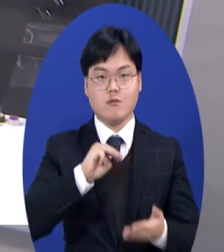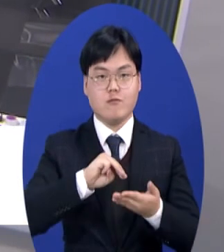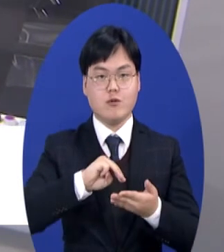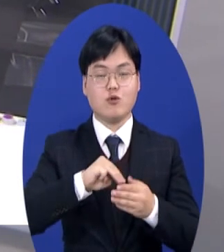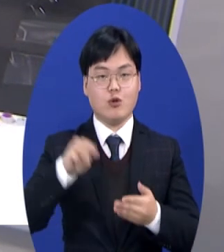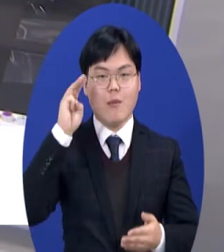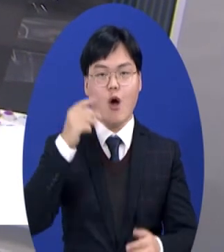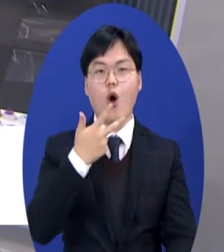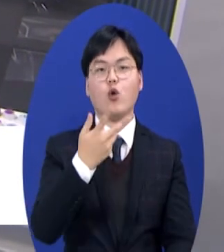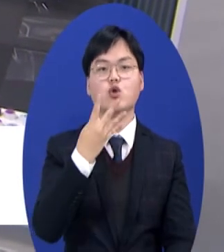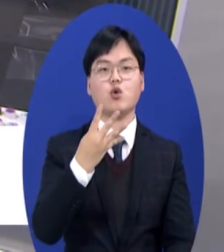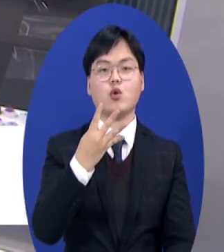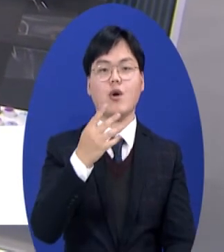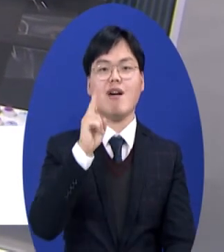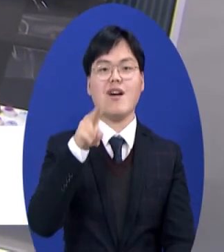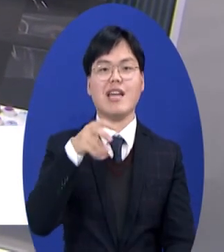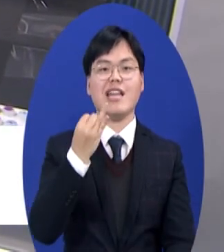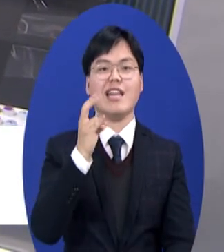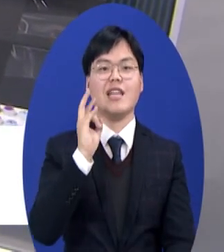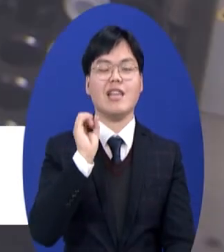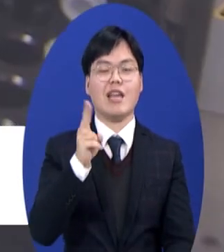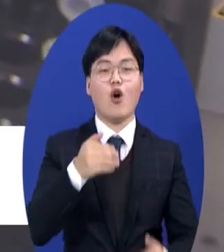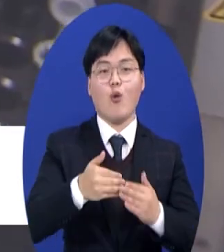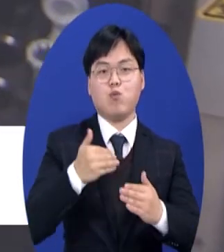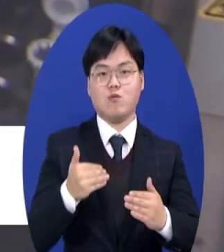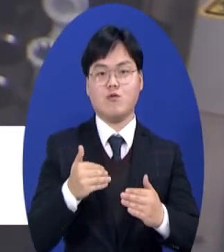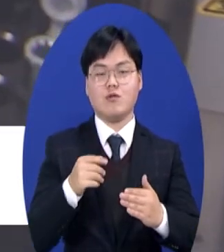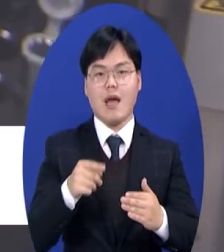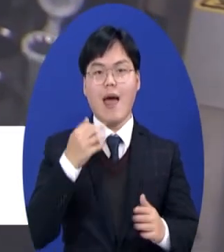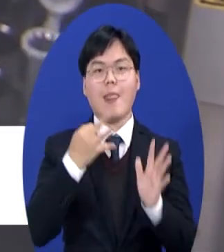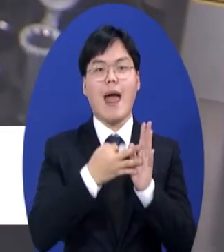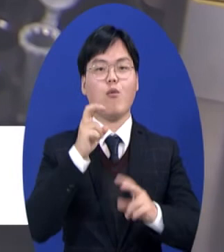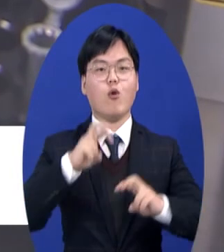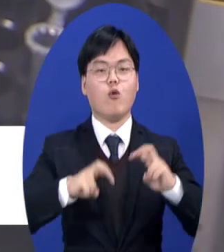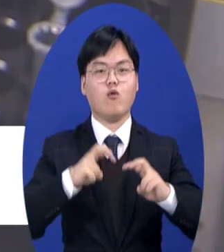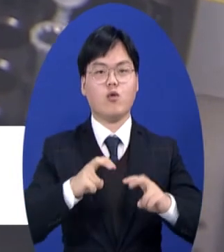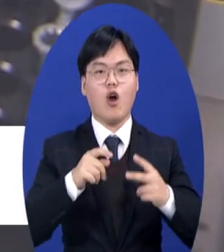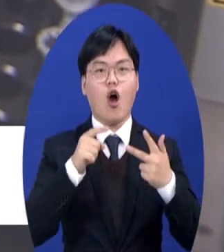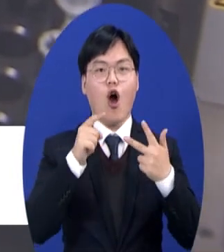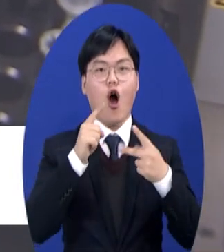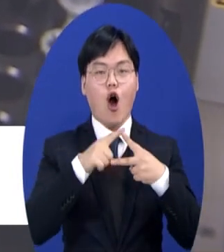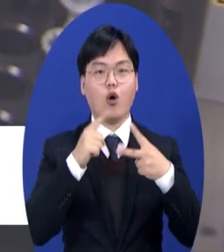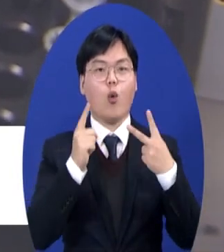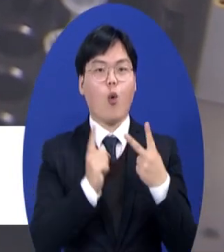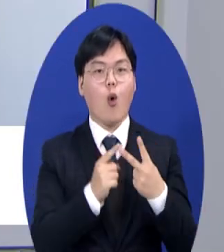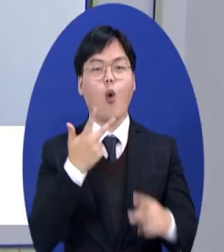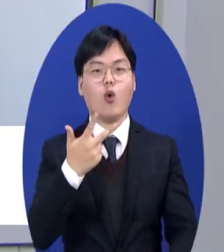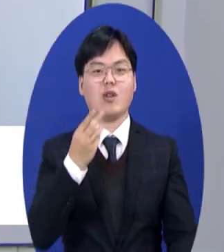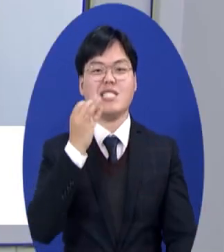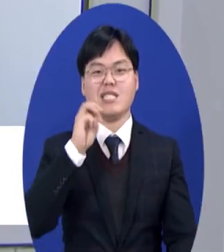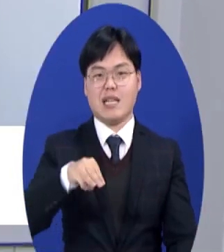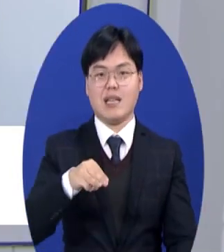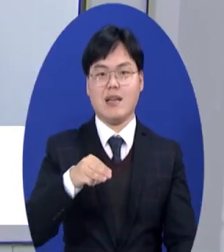34 үйлдвэрлэгчд клиникийнхээ өмнөх төвшөнд, 8 үйлдвэрлэгчийн вакцин нь клиникийн 2-3 дахь шатны туршилтандаа явж байгаа